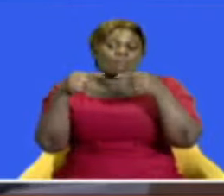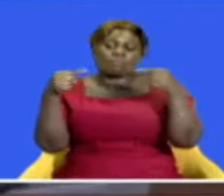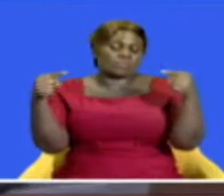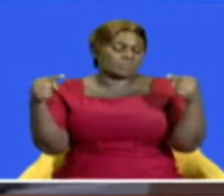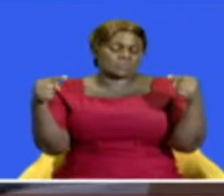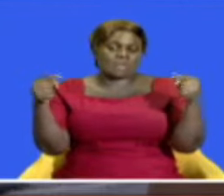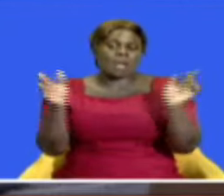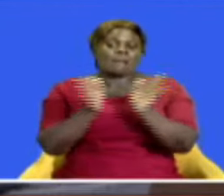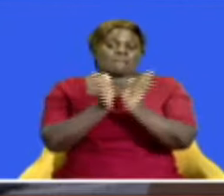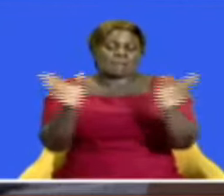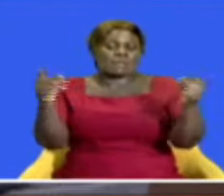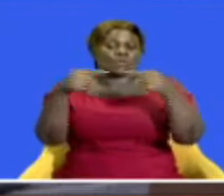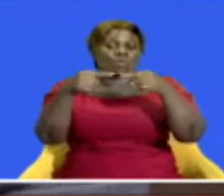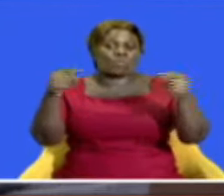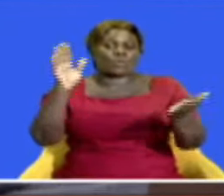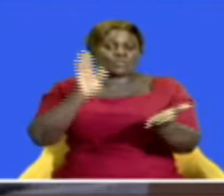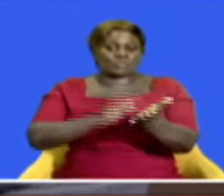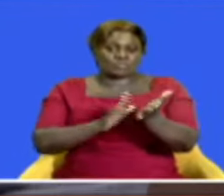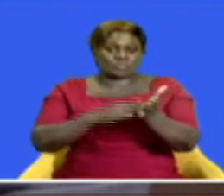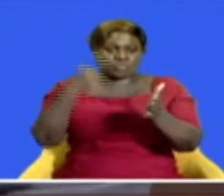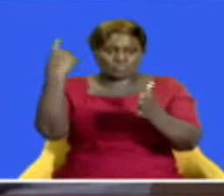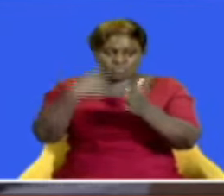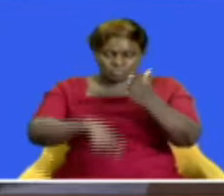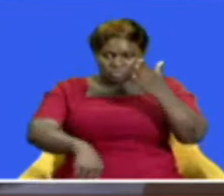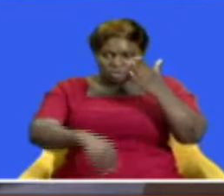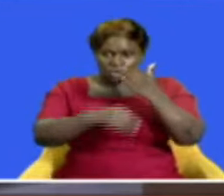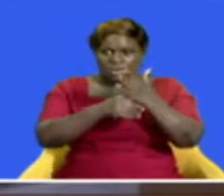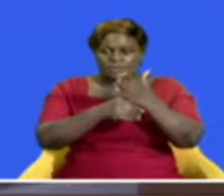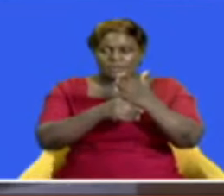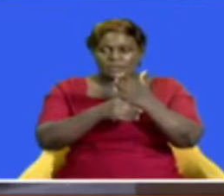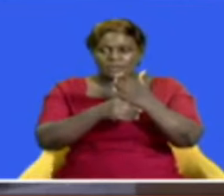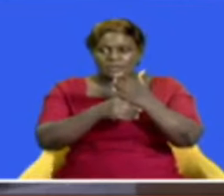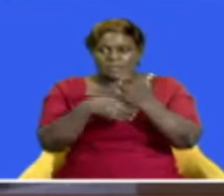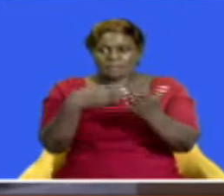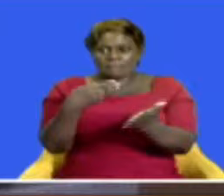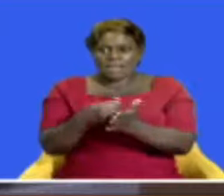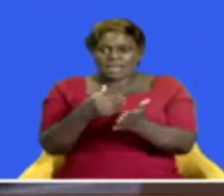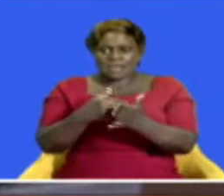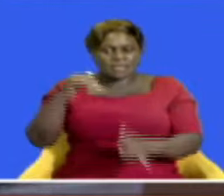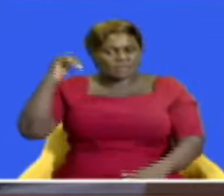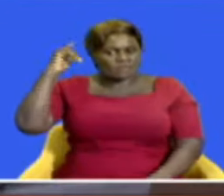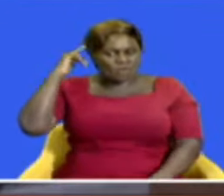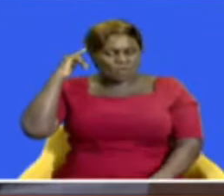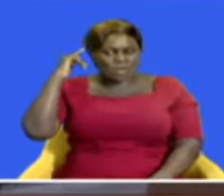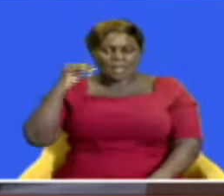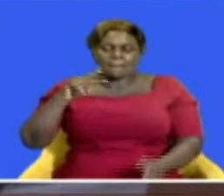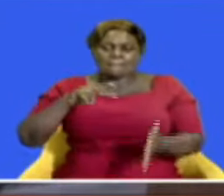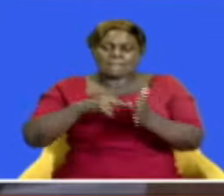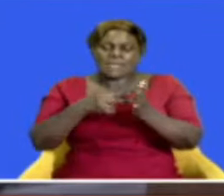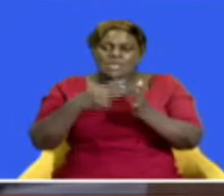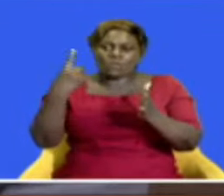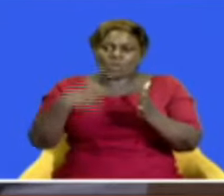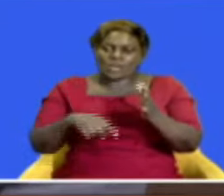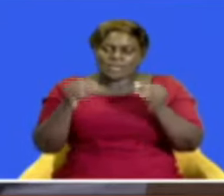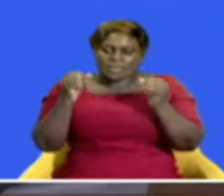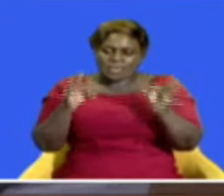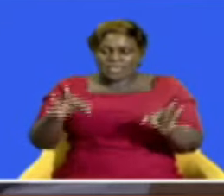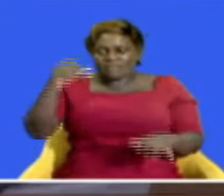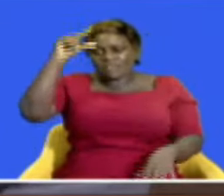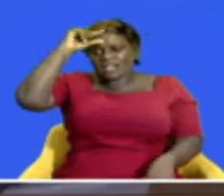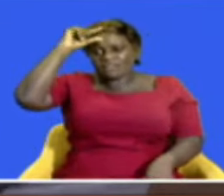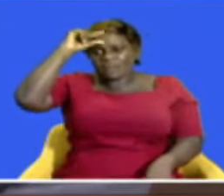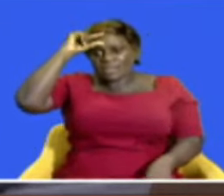hiyo pendekezo la kuweka ushuru kwenye pesa za simu. Kwa hivyo inamaanisha kwamba iwapo